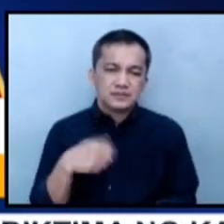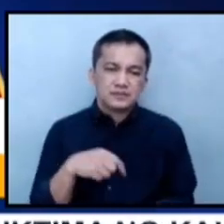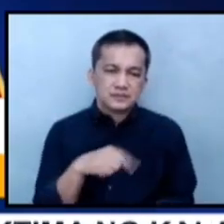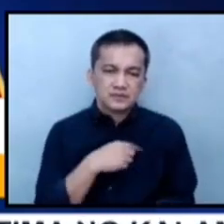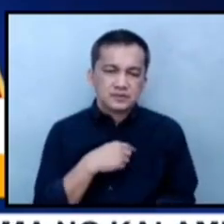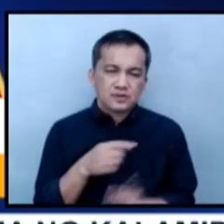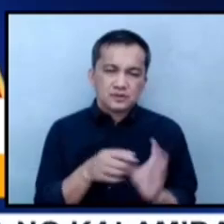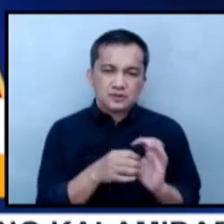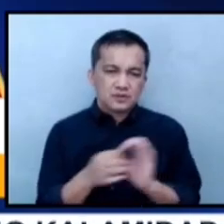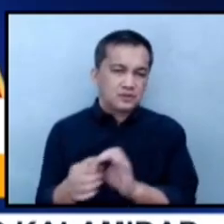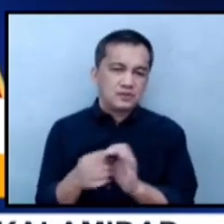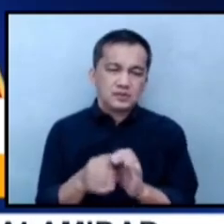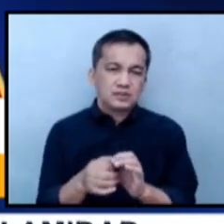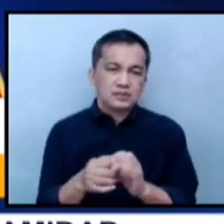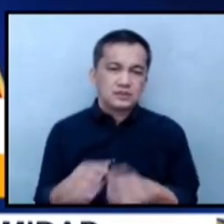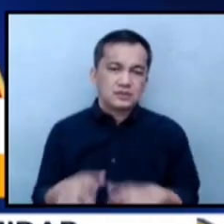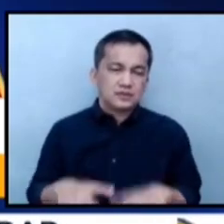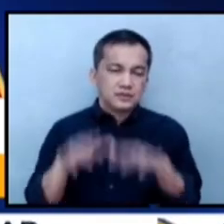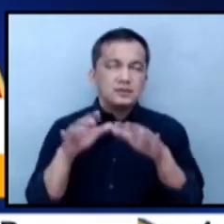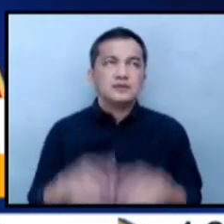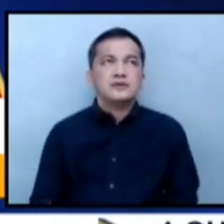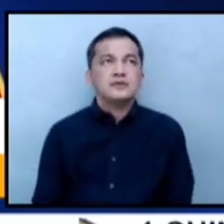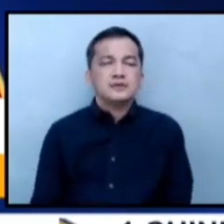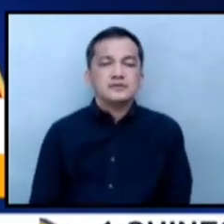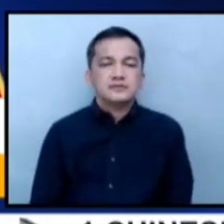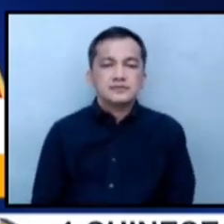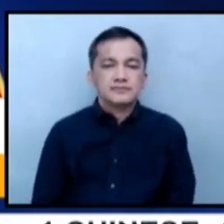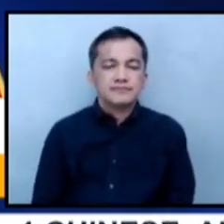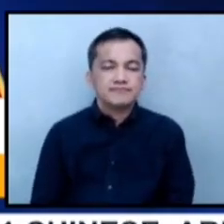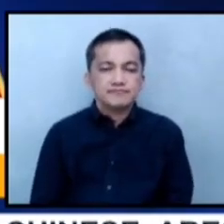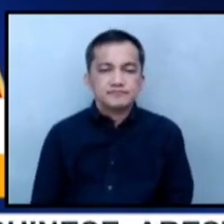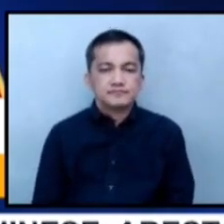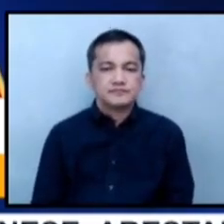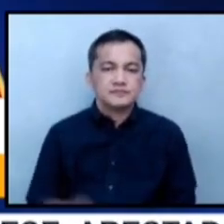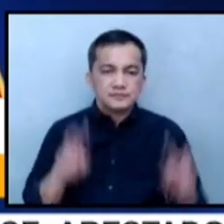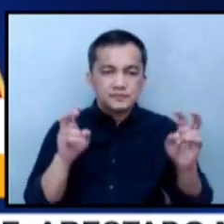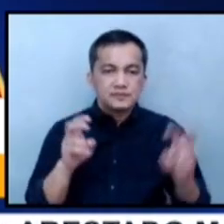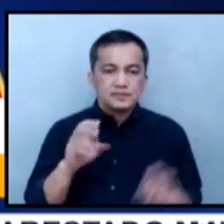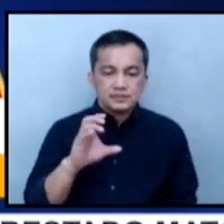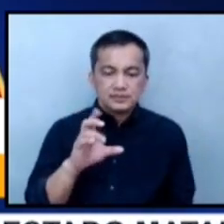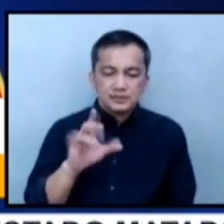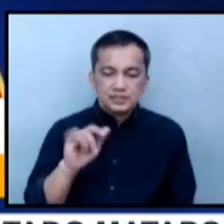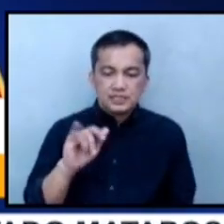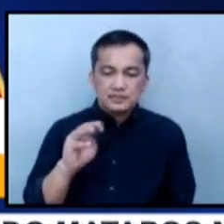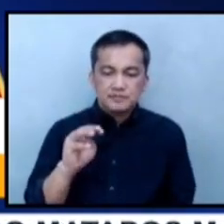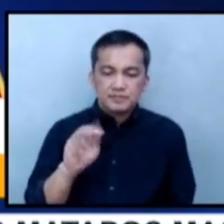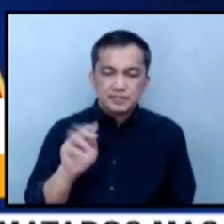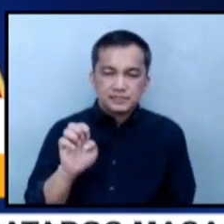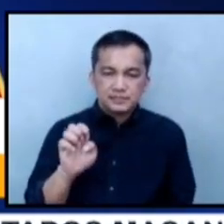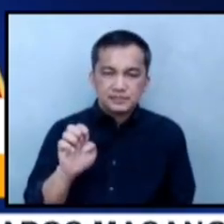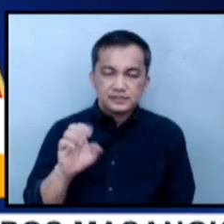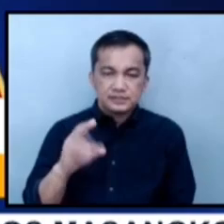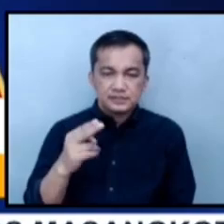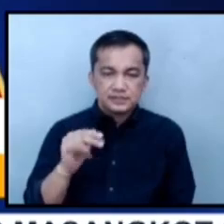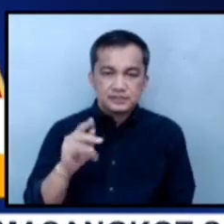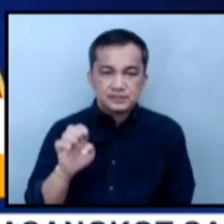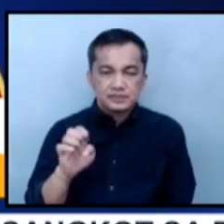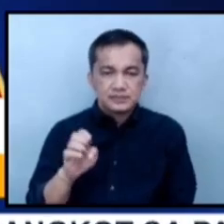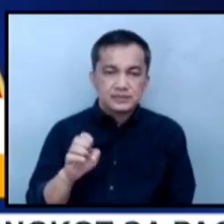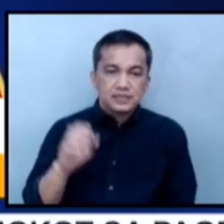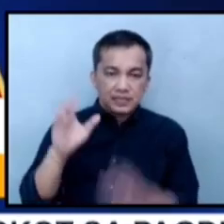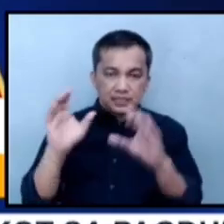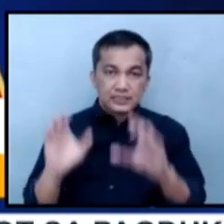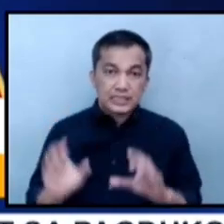ba to sa baha ito ang tinatawag kasi natin na climate change umiinit ang ating klima